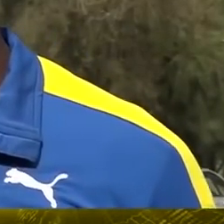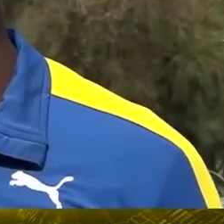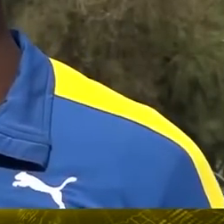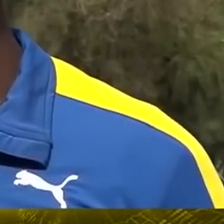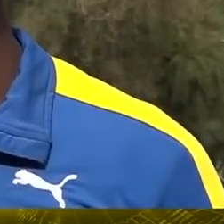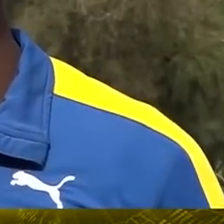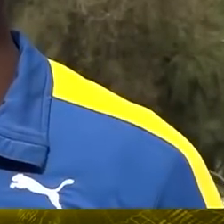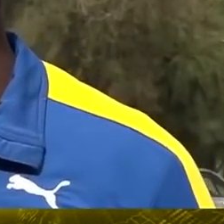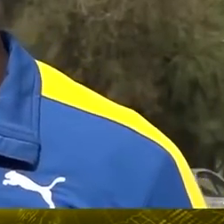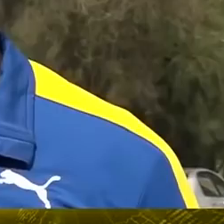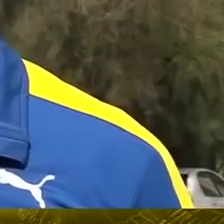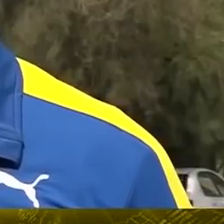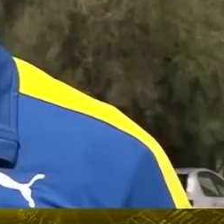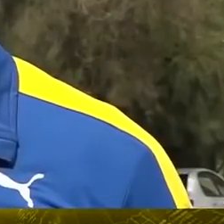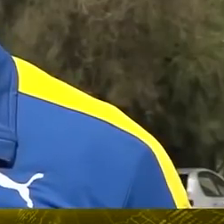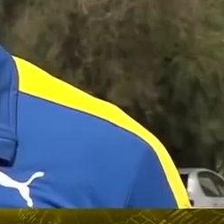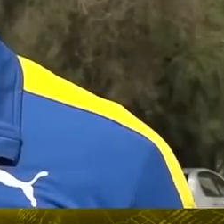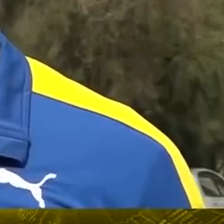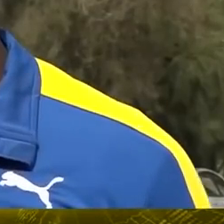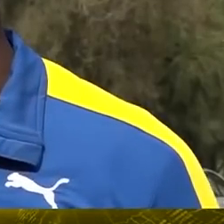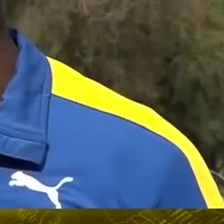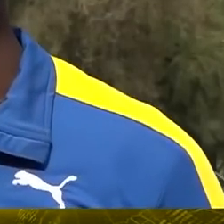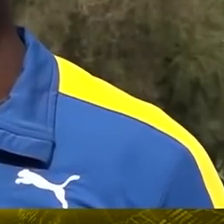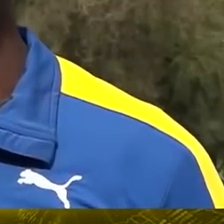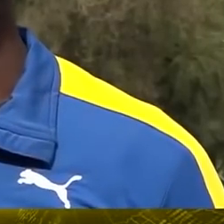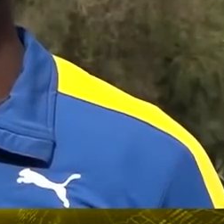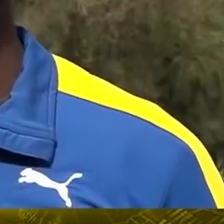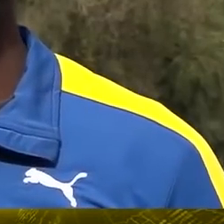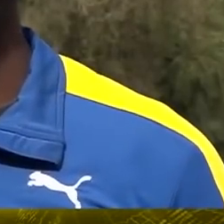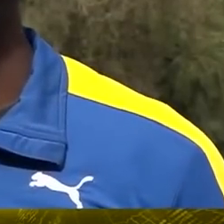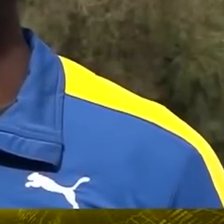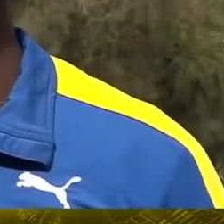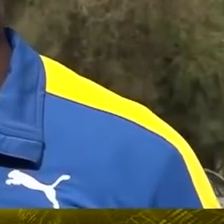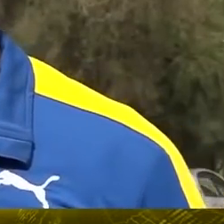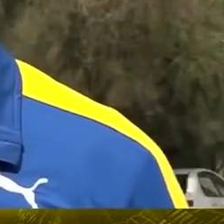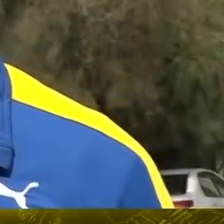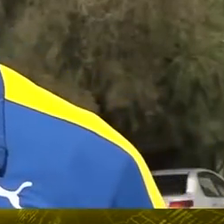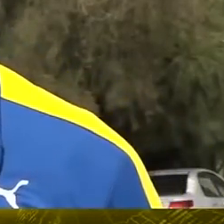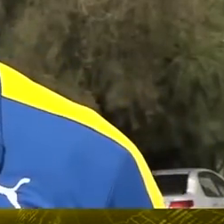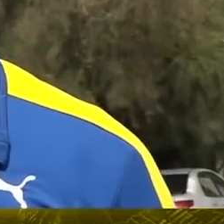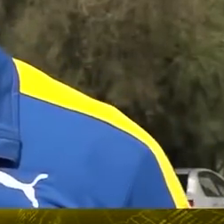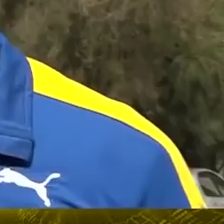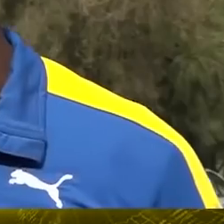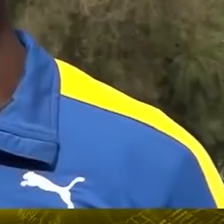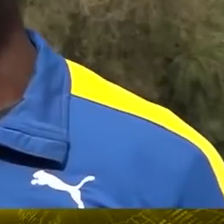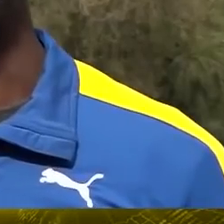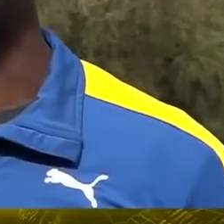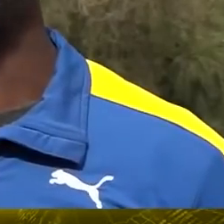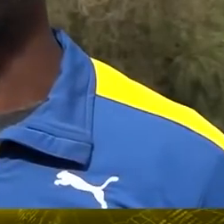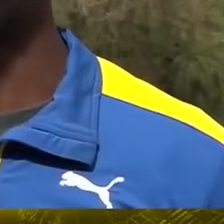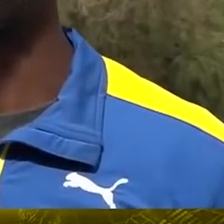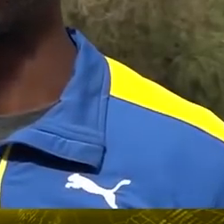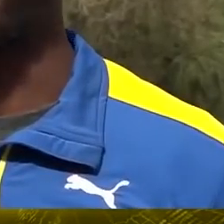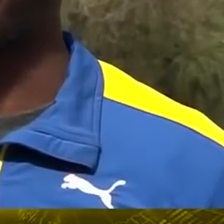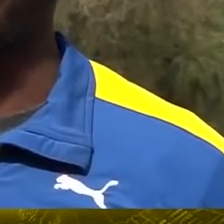سبورتنا بقول كي أجزي يخون على حد بوتا تفيدي سكاف زين نسر هاي زركا أو قانت